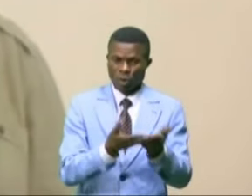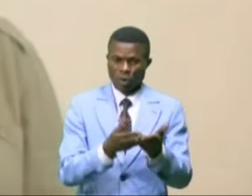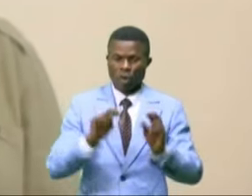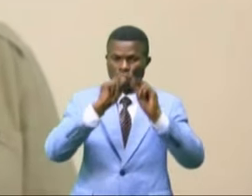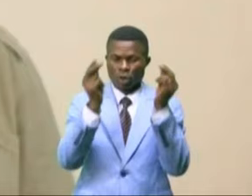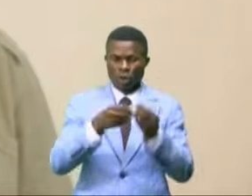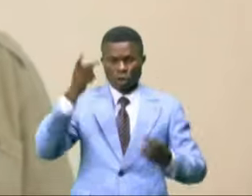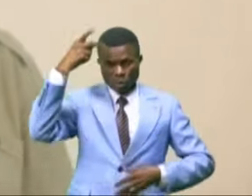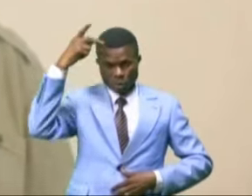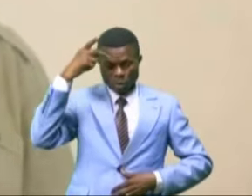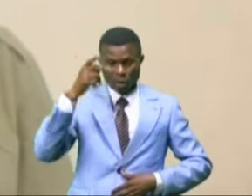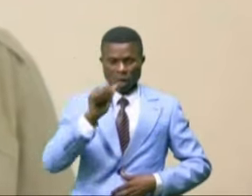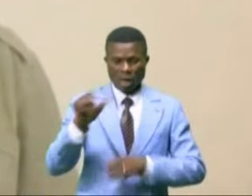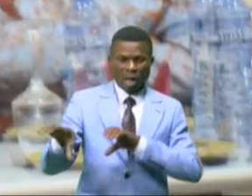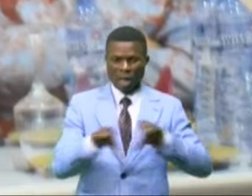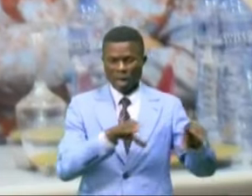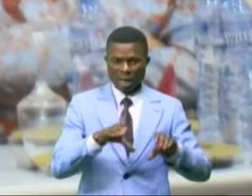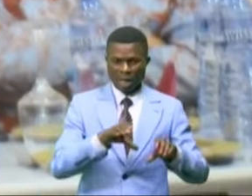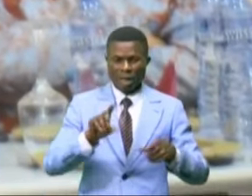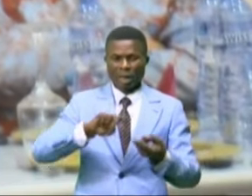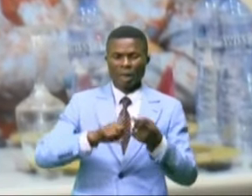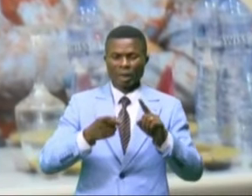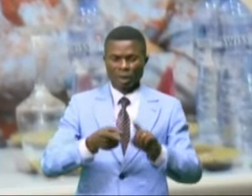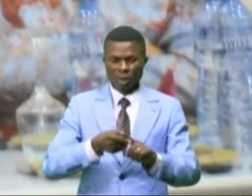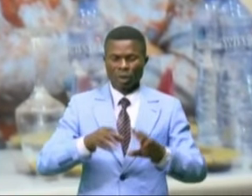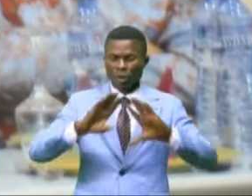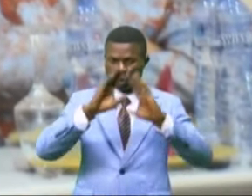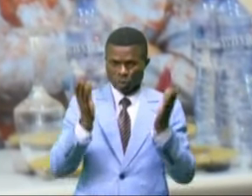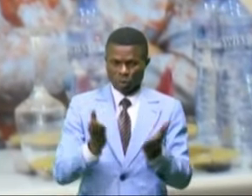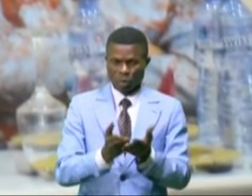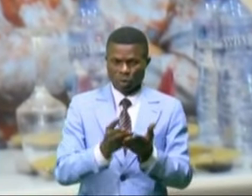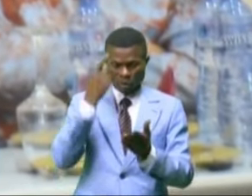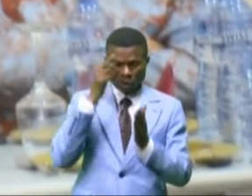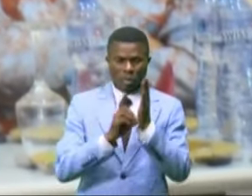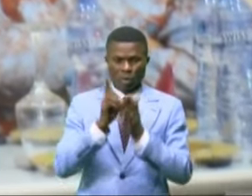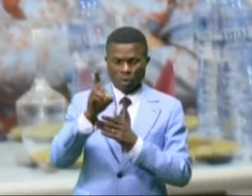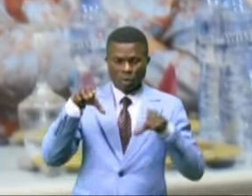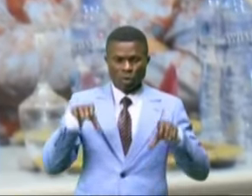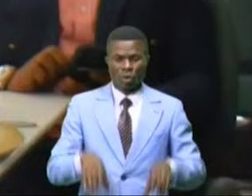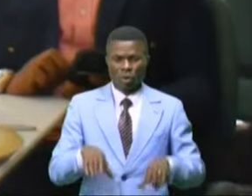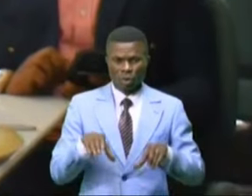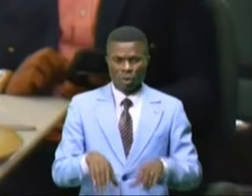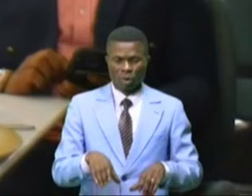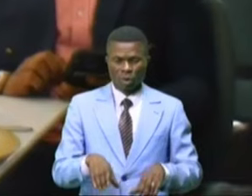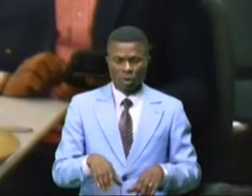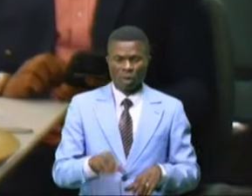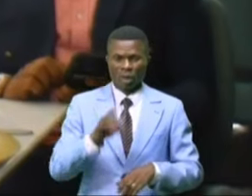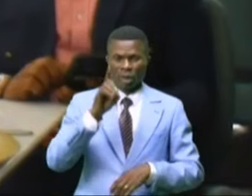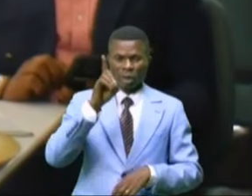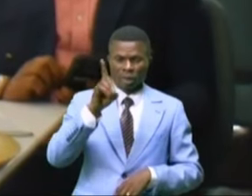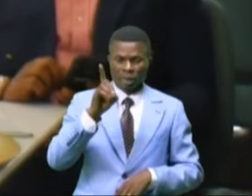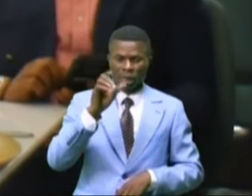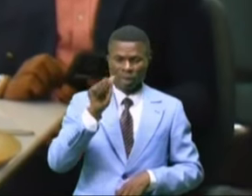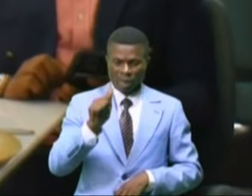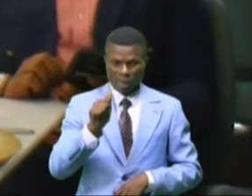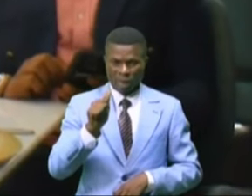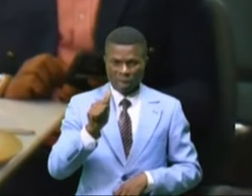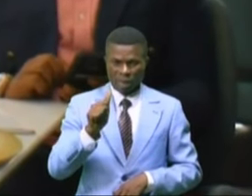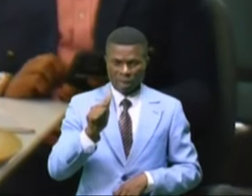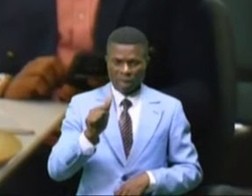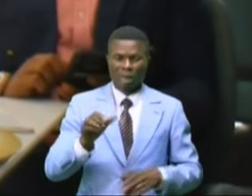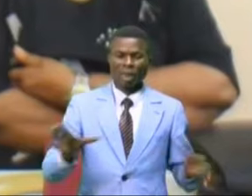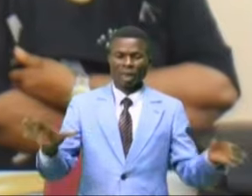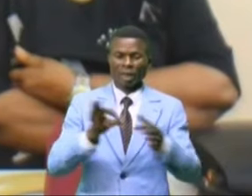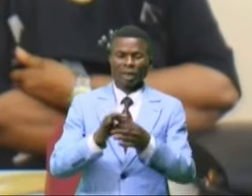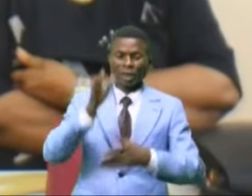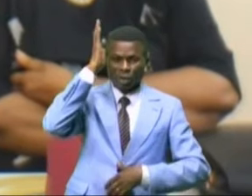regroupement politique Action des Alliés Tous pour le Développement du Congo, 2ATDC de l'Union